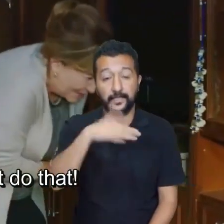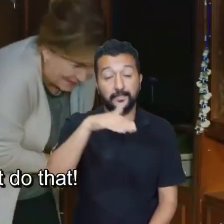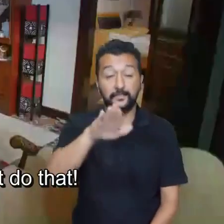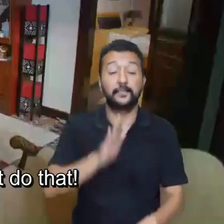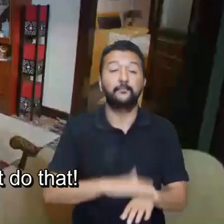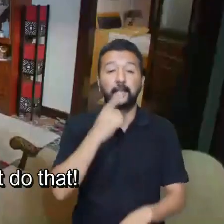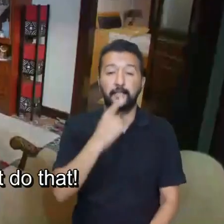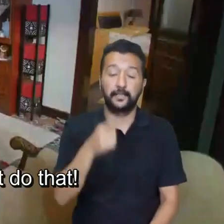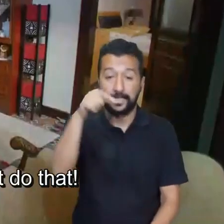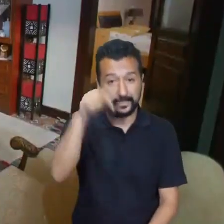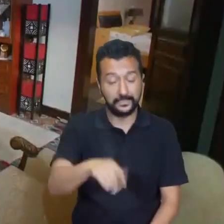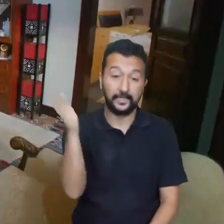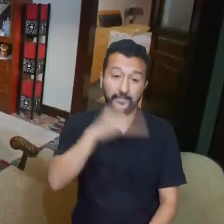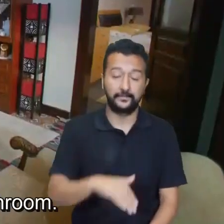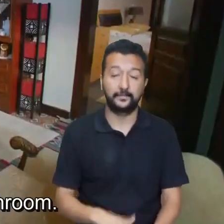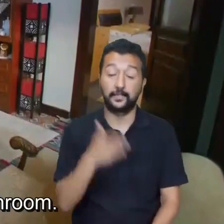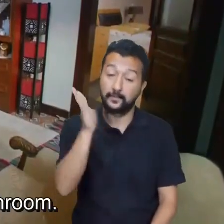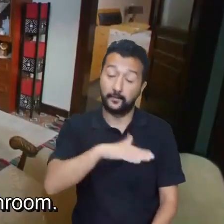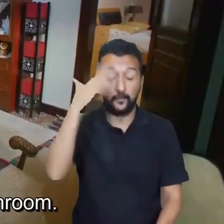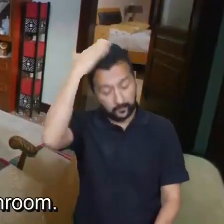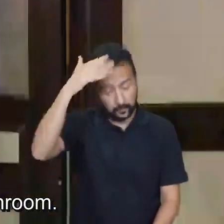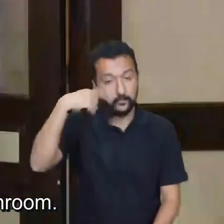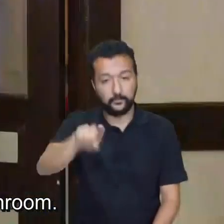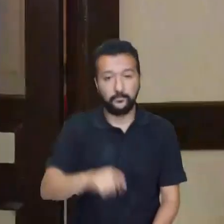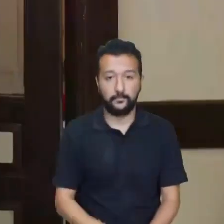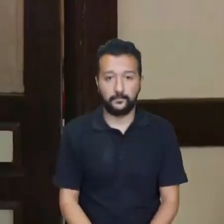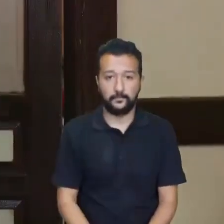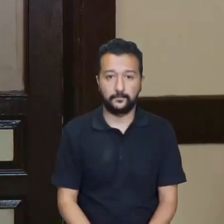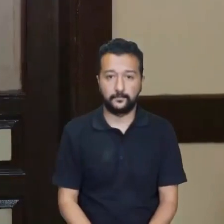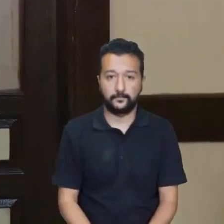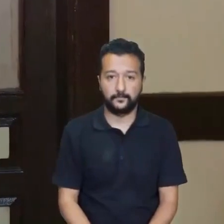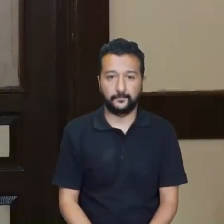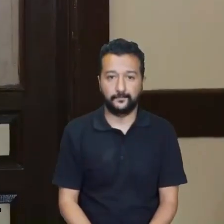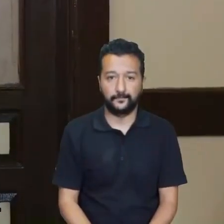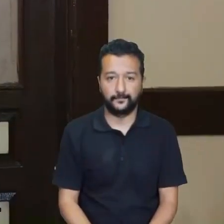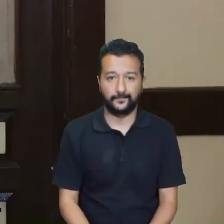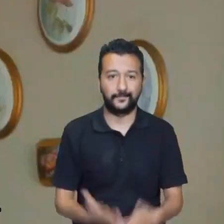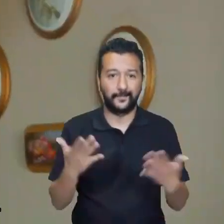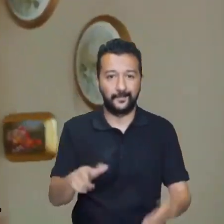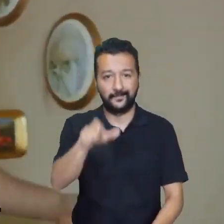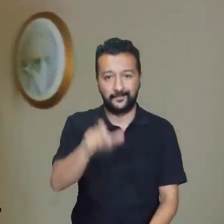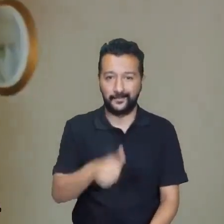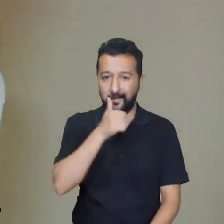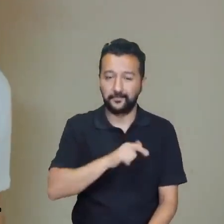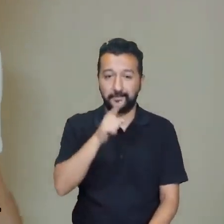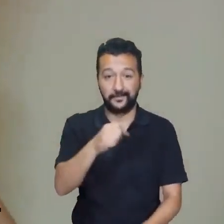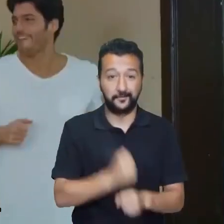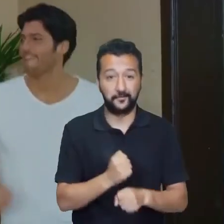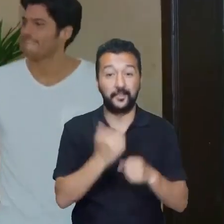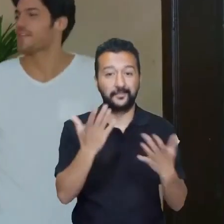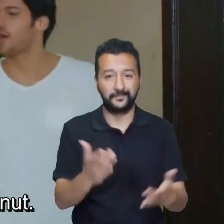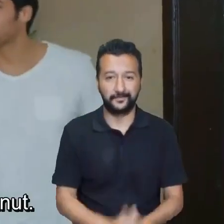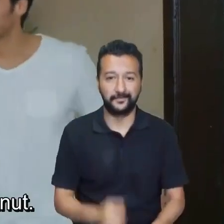gıdıklayıp arkasına geçti. Aşağı hadi, hadi doğru banyoya. Sevda banyodan çıktı. Oo abi,